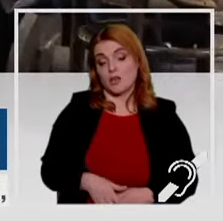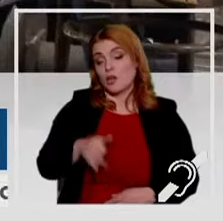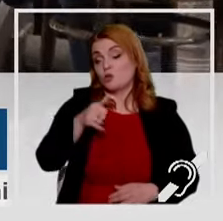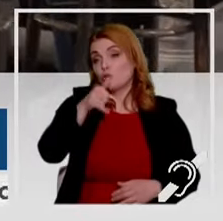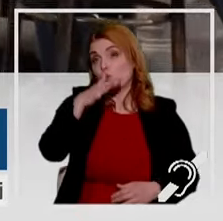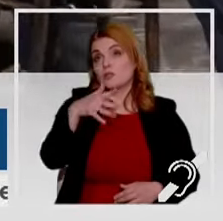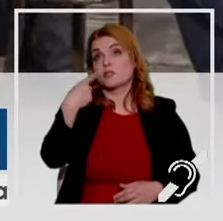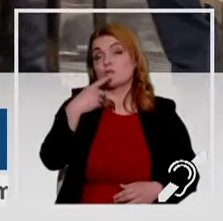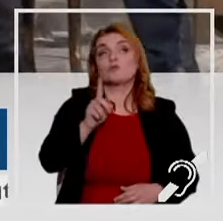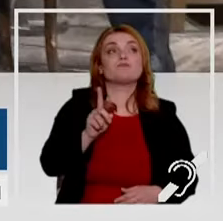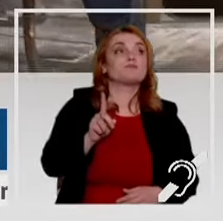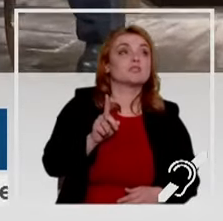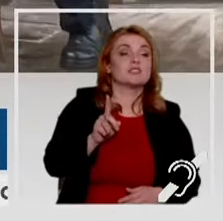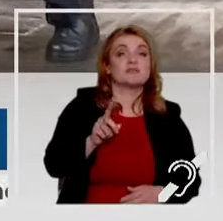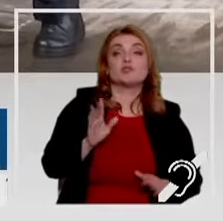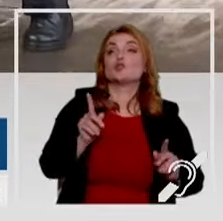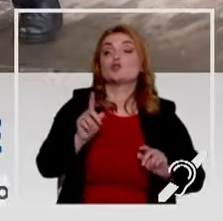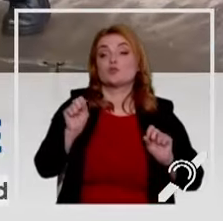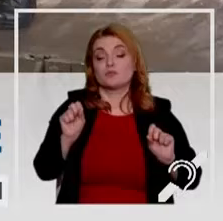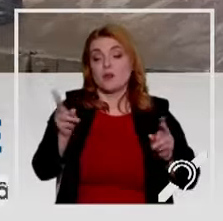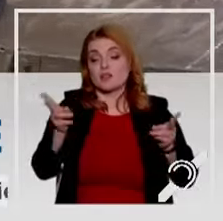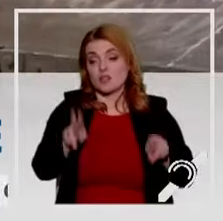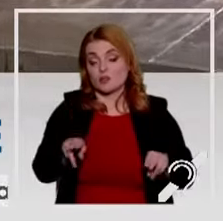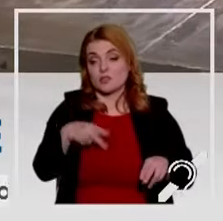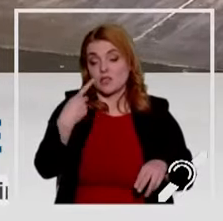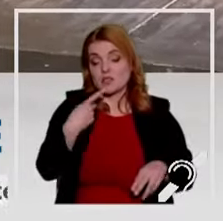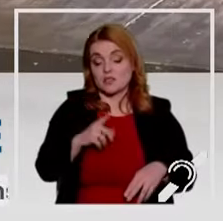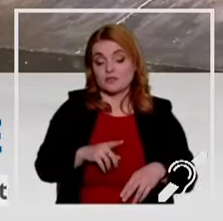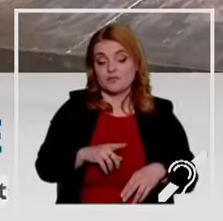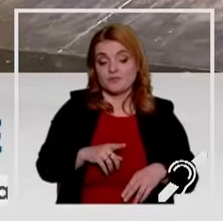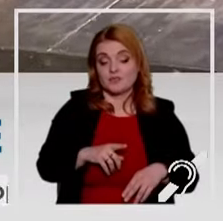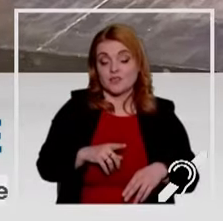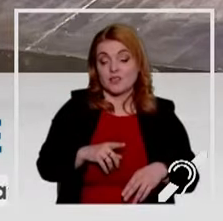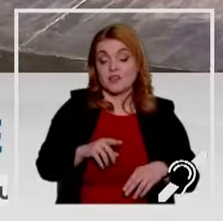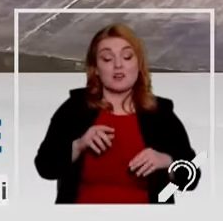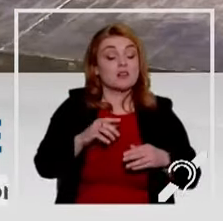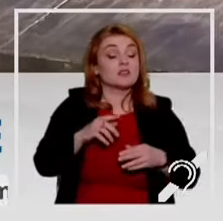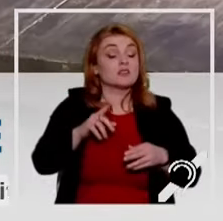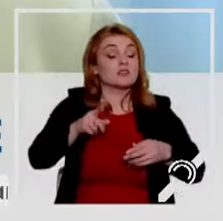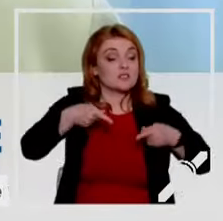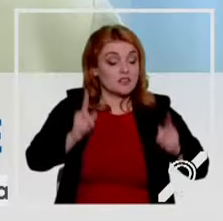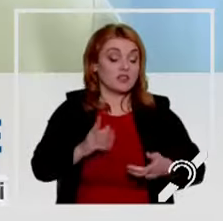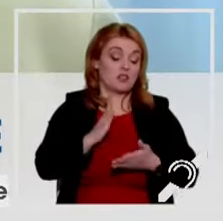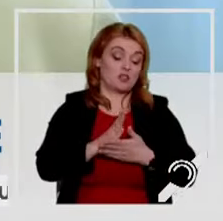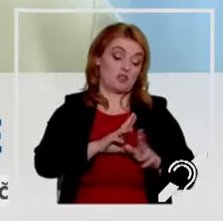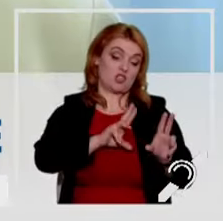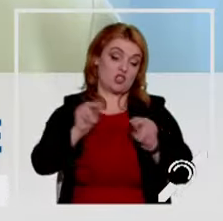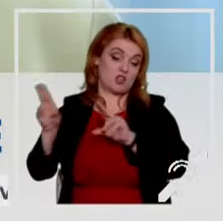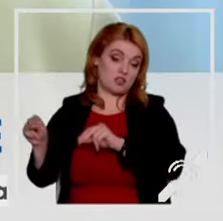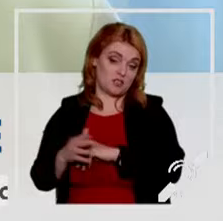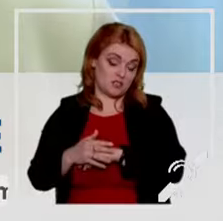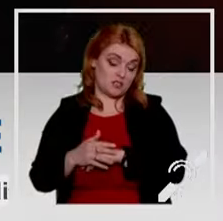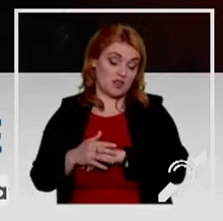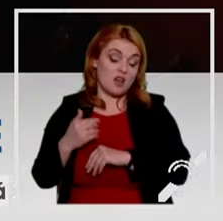decât că suntem fericiți să putem să mai facem un festival, suntem fericiți să ne